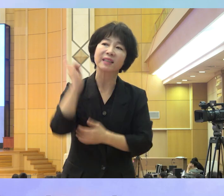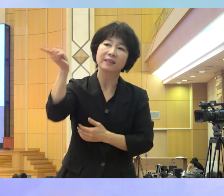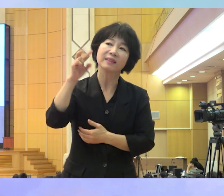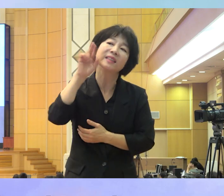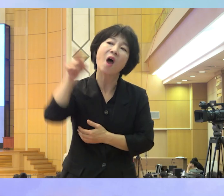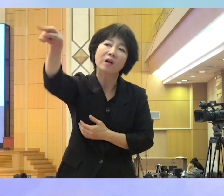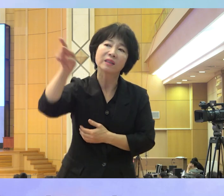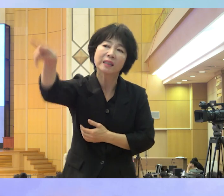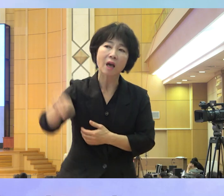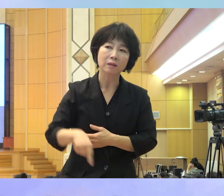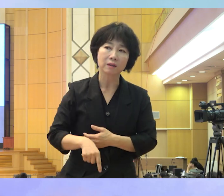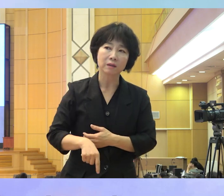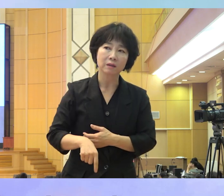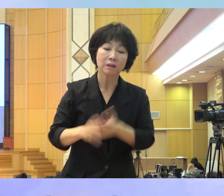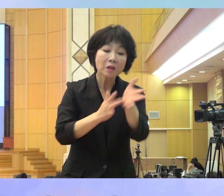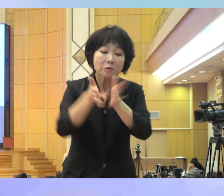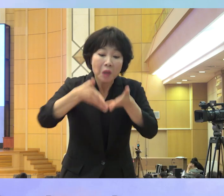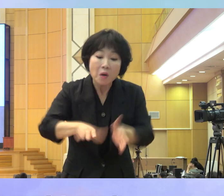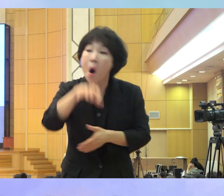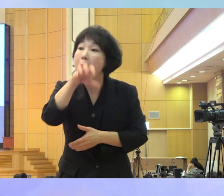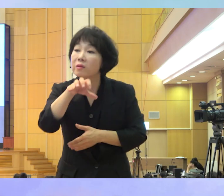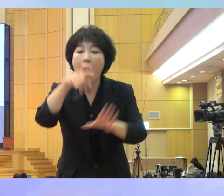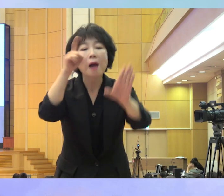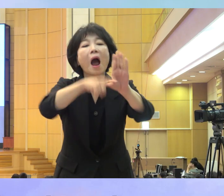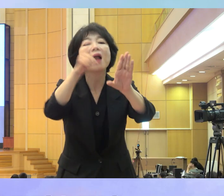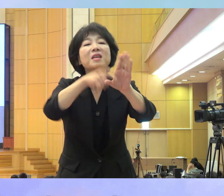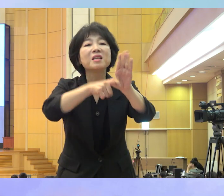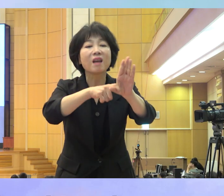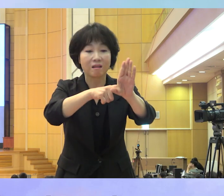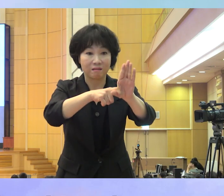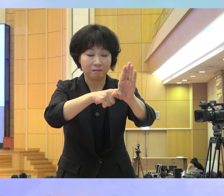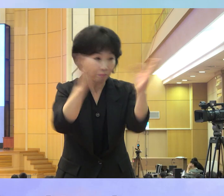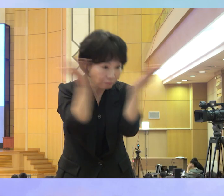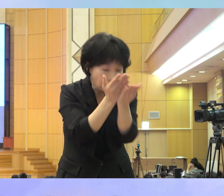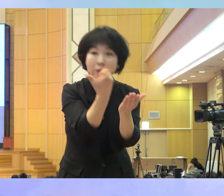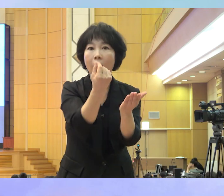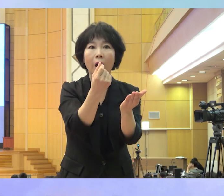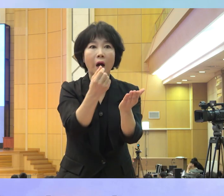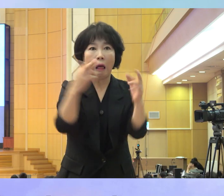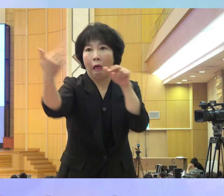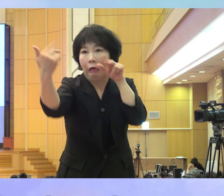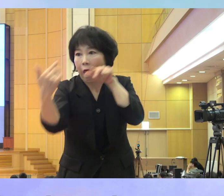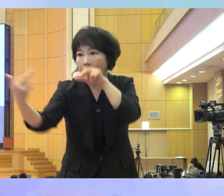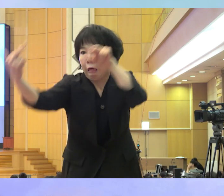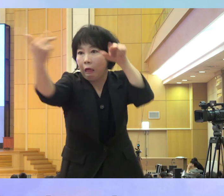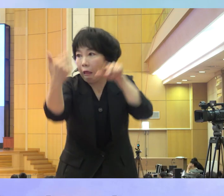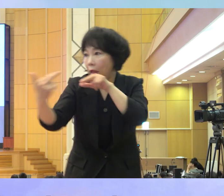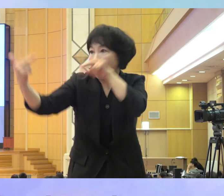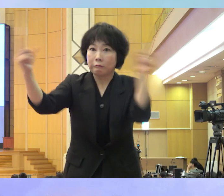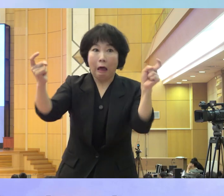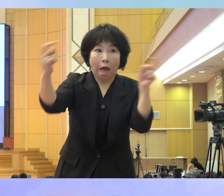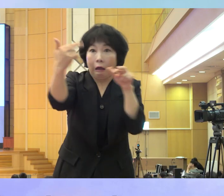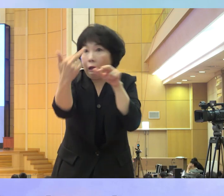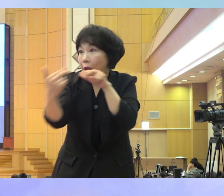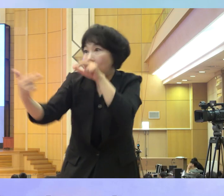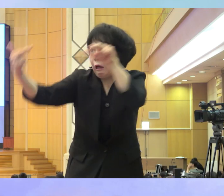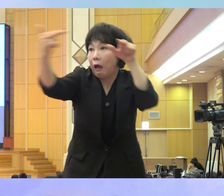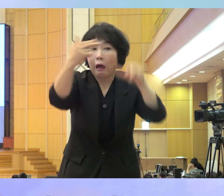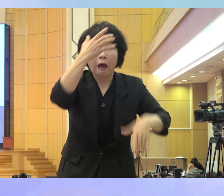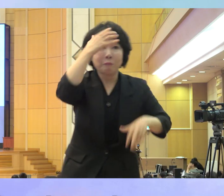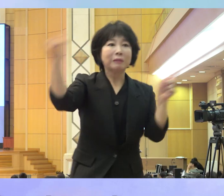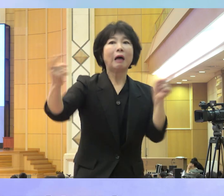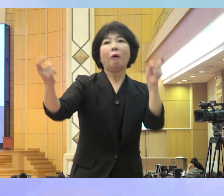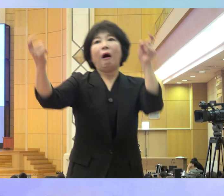베들레헴에서 그리스도가 나온다고 했잖아. 이렇게 막 쟁론이 된 거예요. 서로 뭐 갈릴리에서